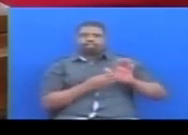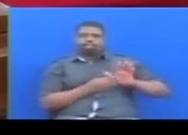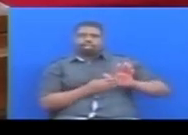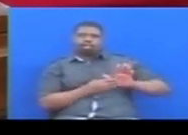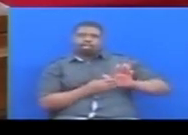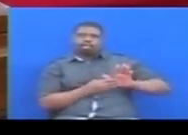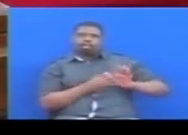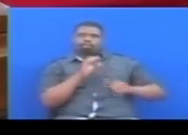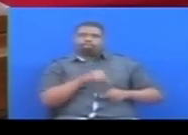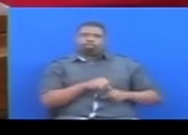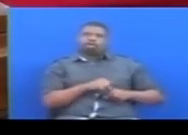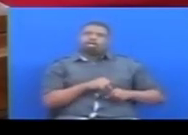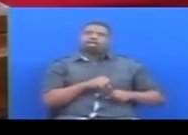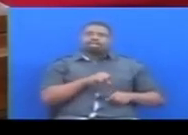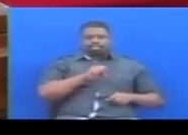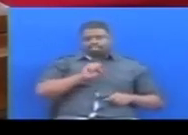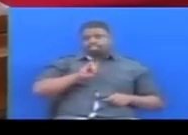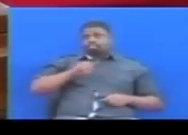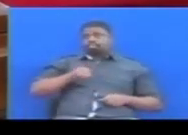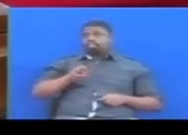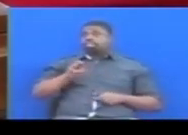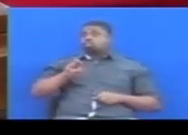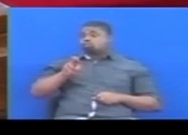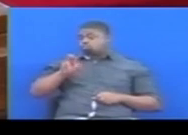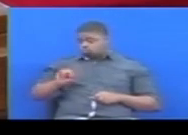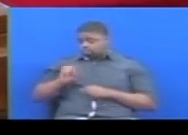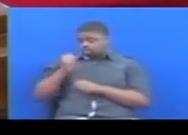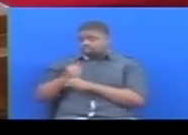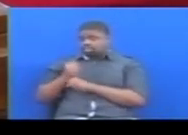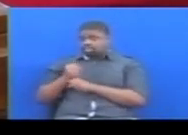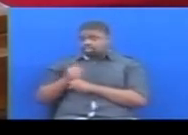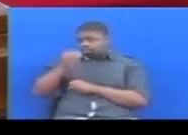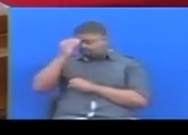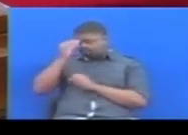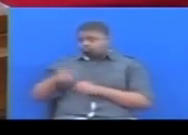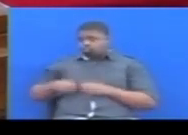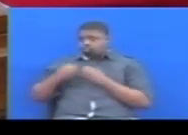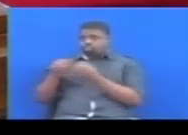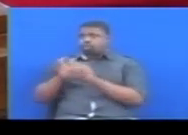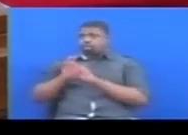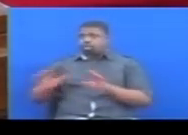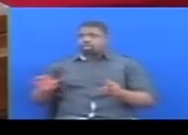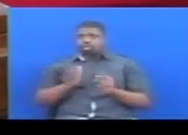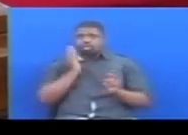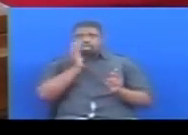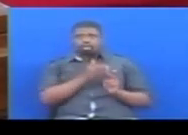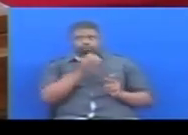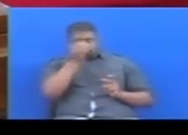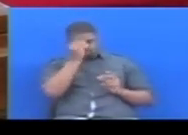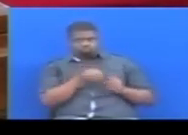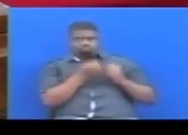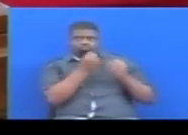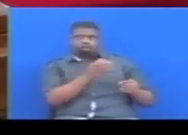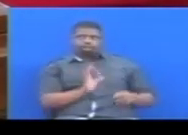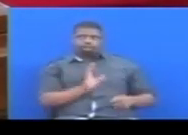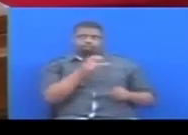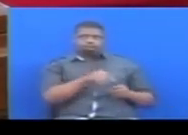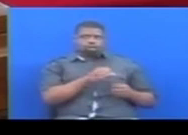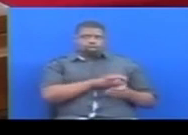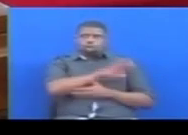Tabora, Simiyu, Shinyanga na Kigoma walio makazini wameshakwishapata mafunzo. Lengo ni kutoa mafunzo haya katika mikoa